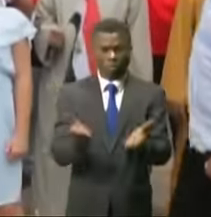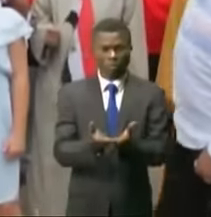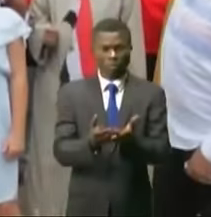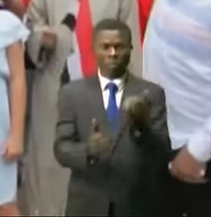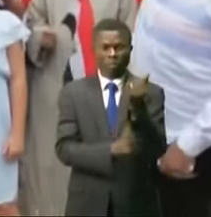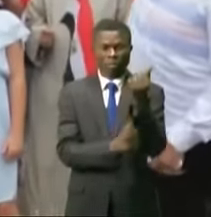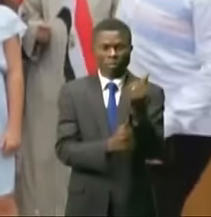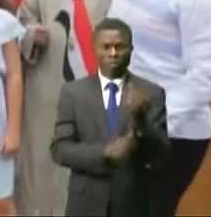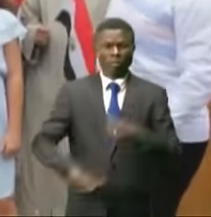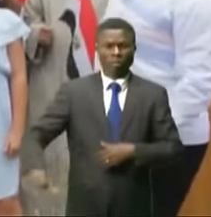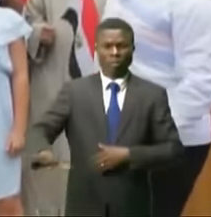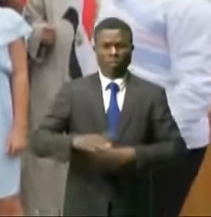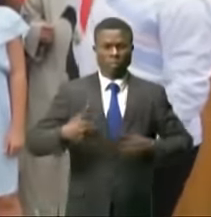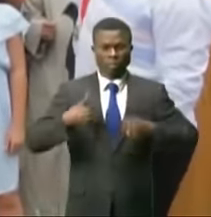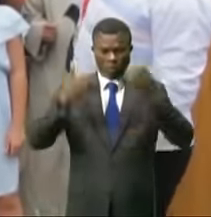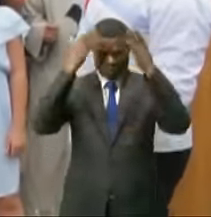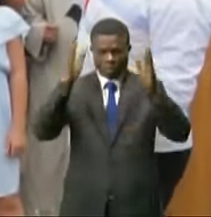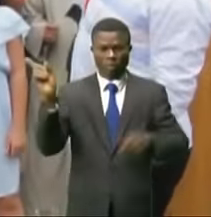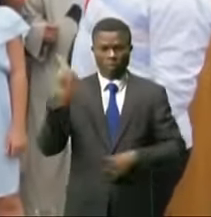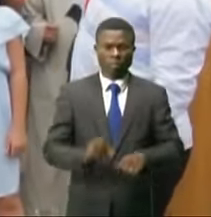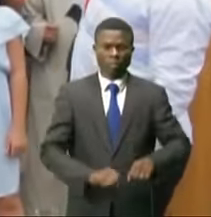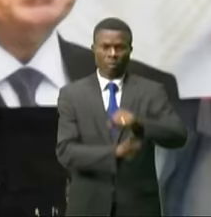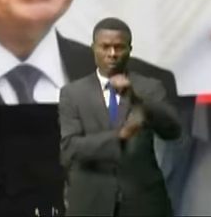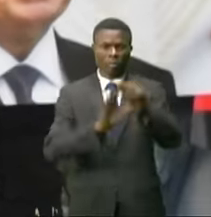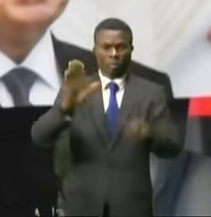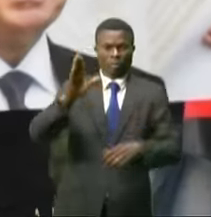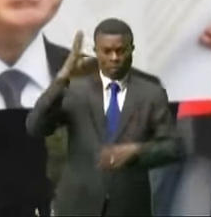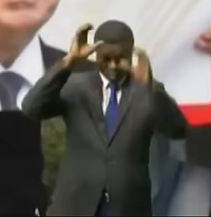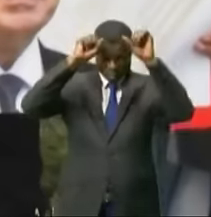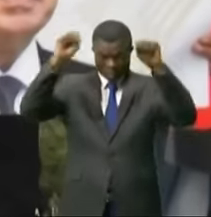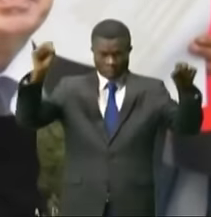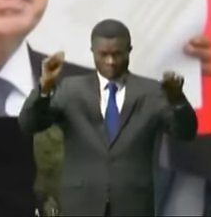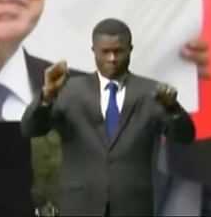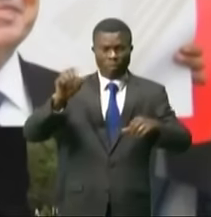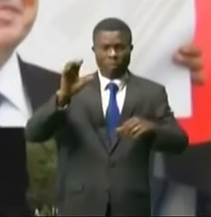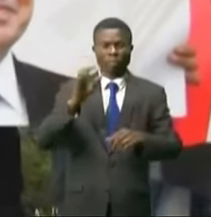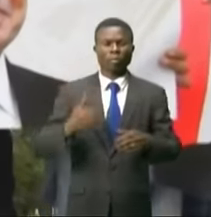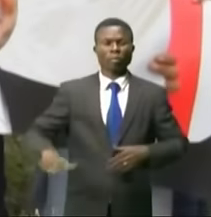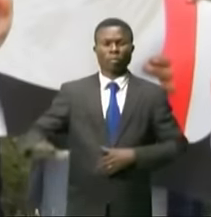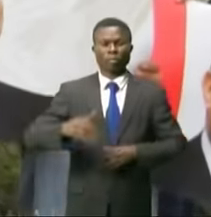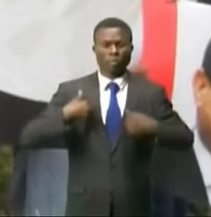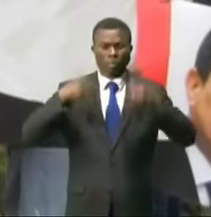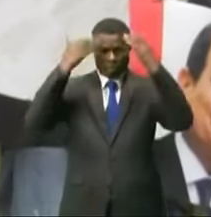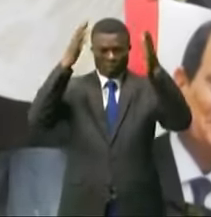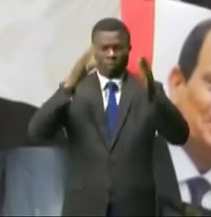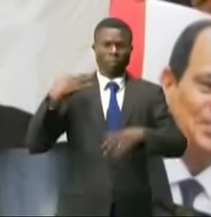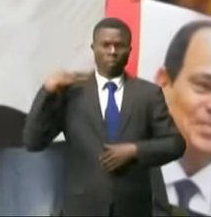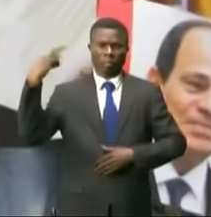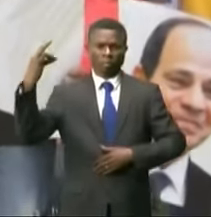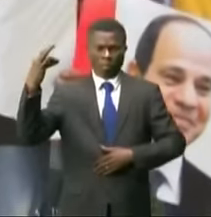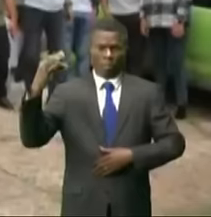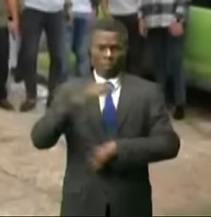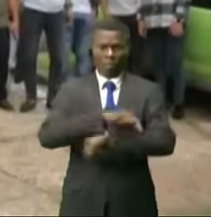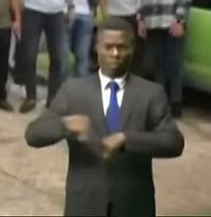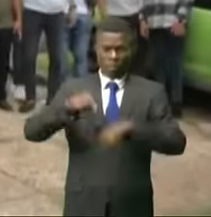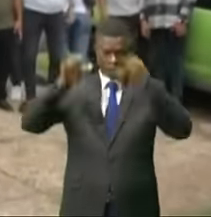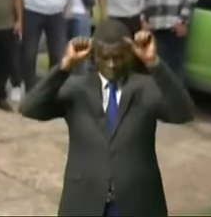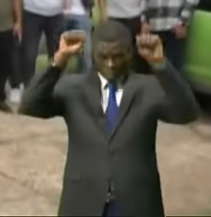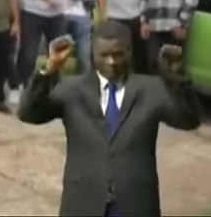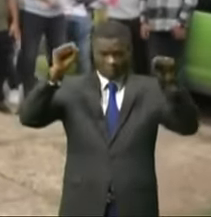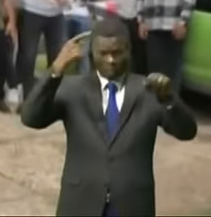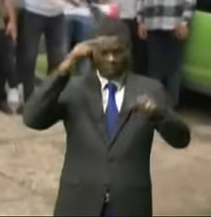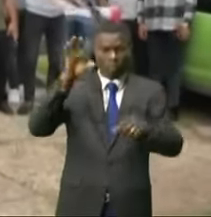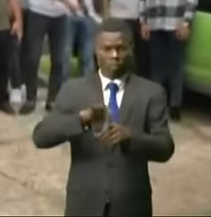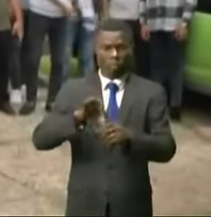égyptienne est venue soutenir la candidature de leur président El Fattah Sissi à la magistrature suprême pour